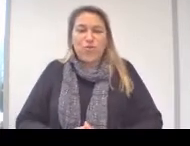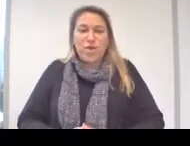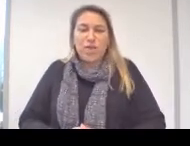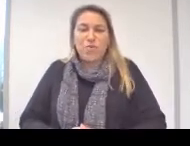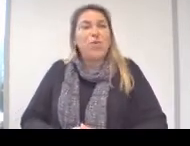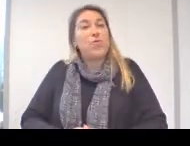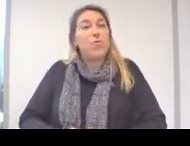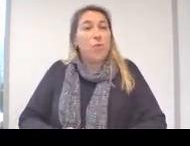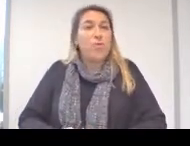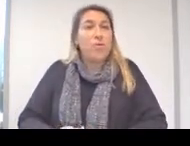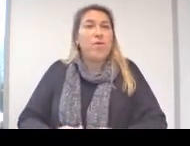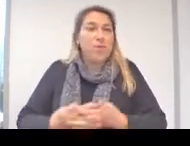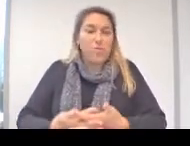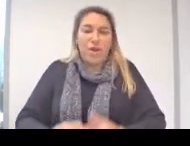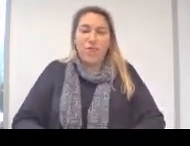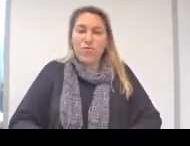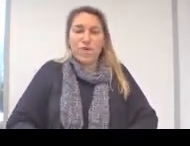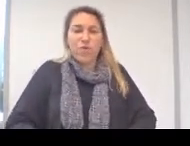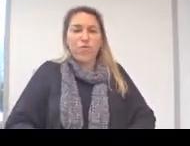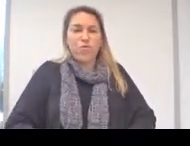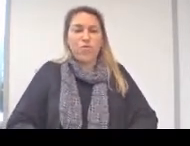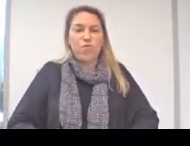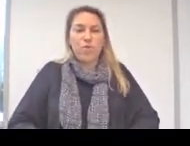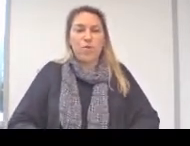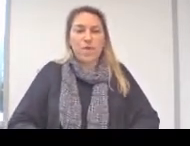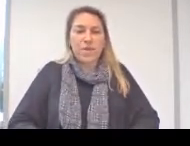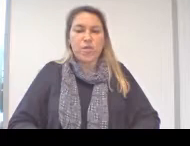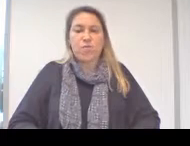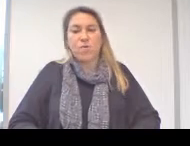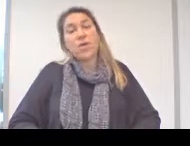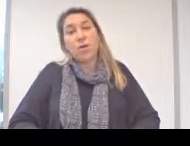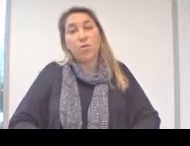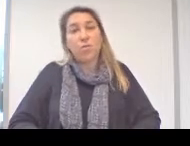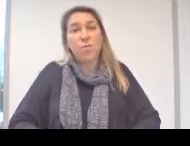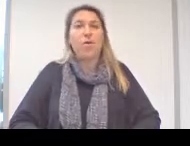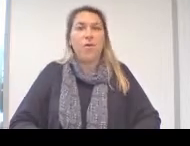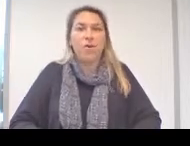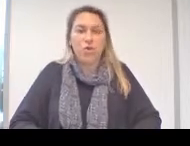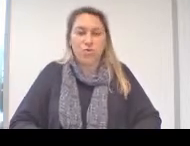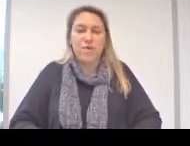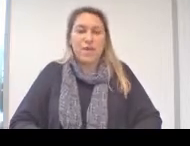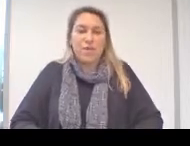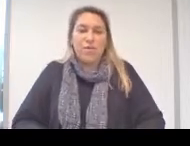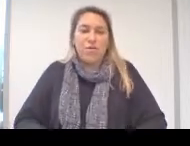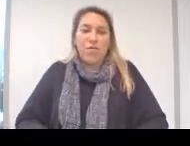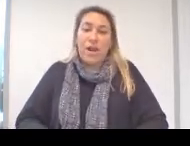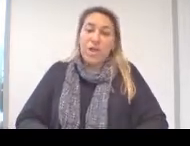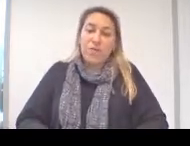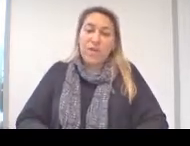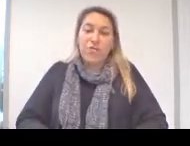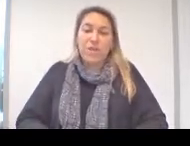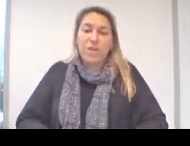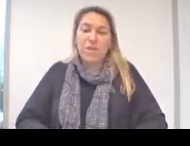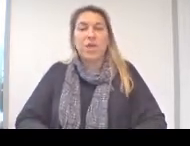secteur du tourisme est donc porteur, comme on l'a vu, et offre donc une bonne insertion et des recrutements en région. Un